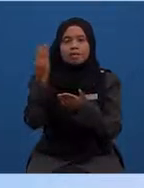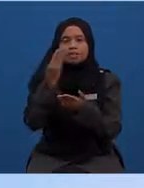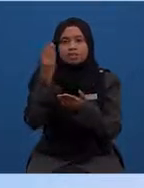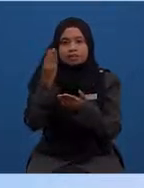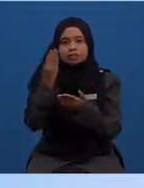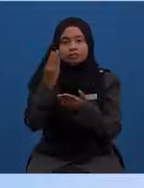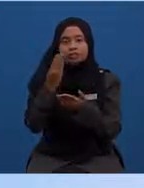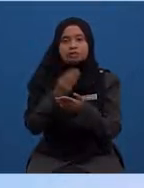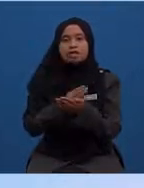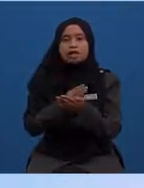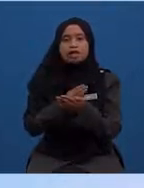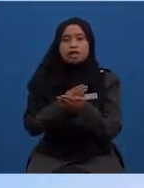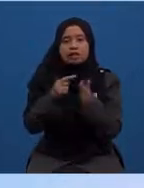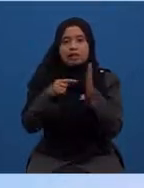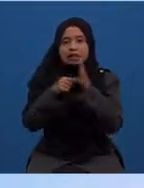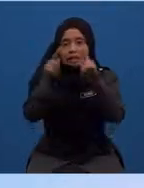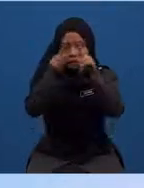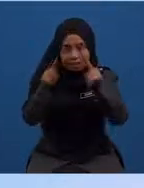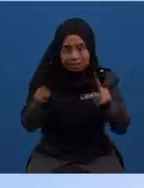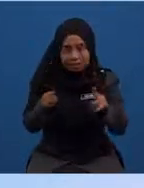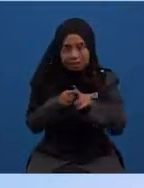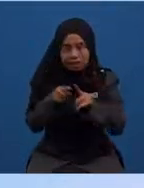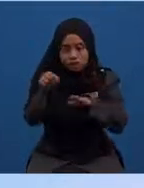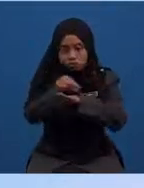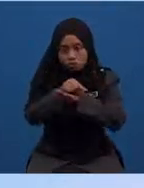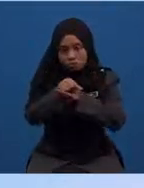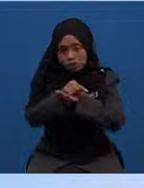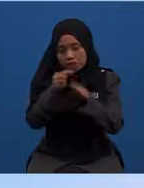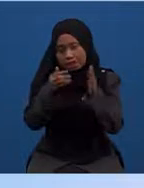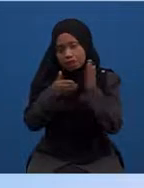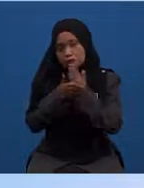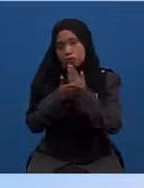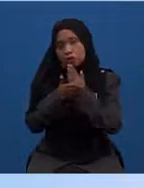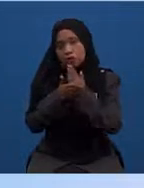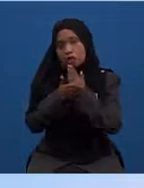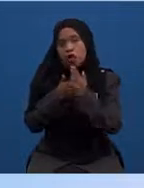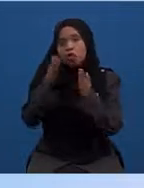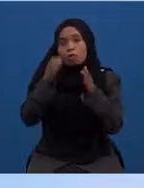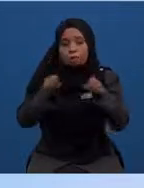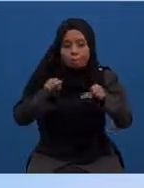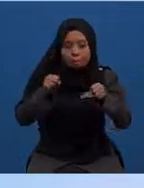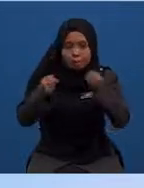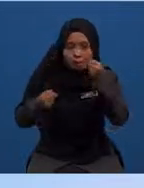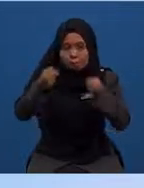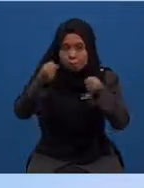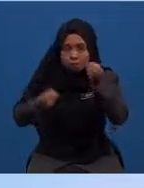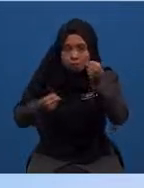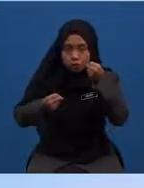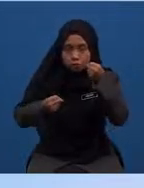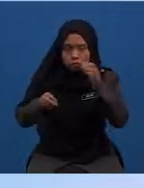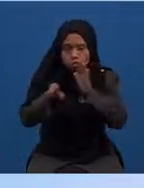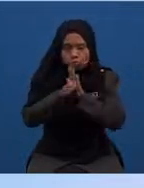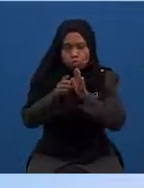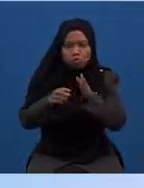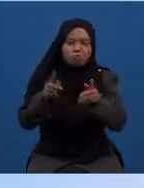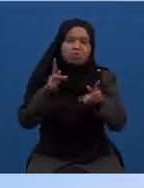kebiasaannya tanda kecemasan ini digunakan oleh pemandu semasa situasi